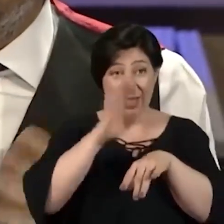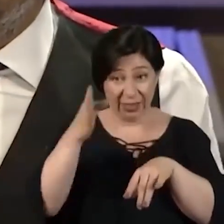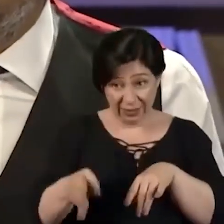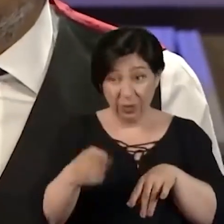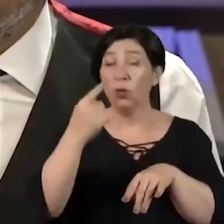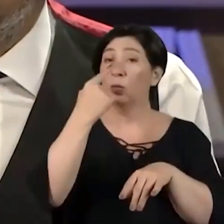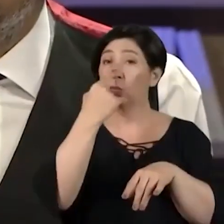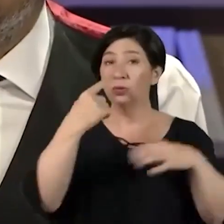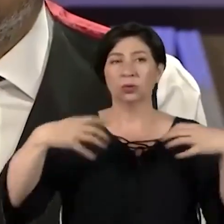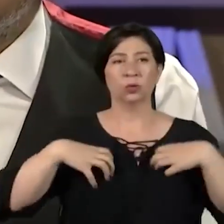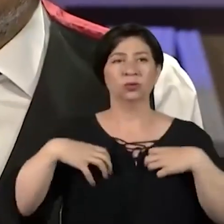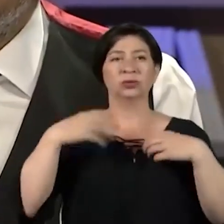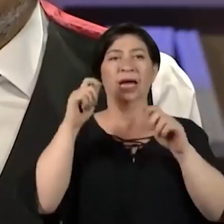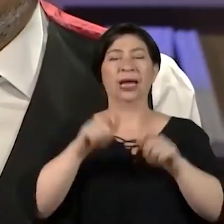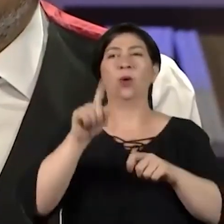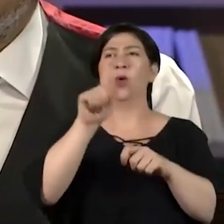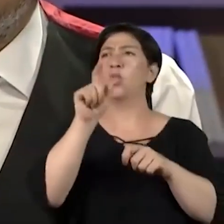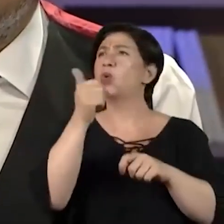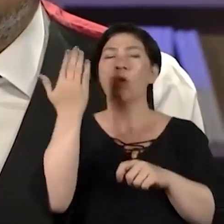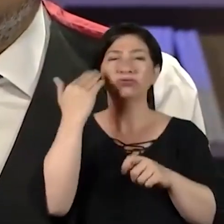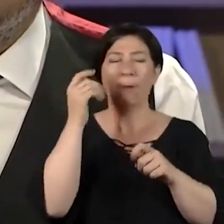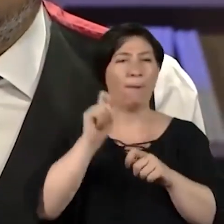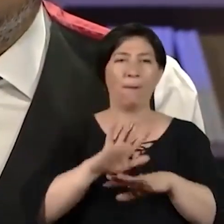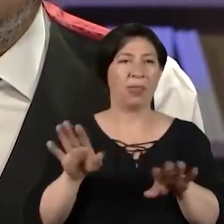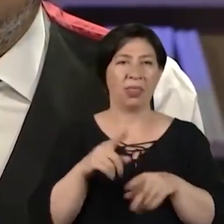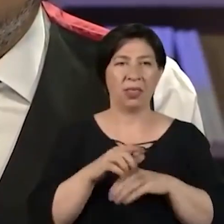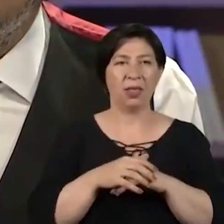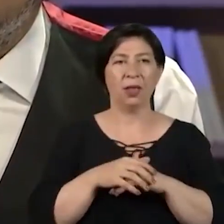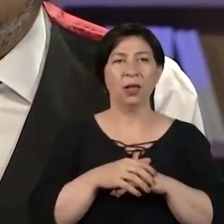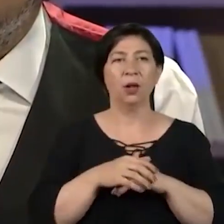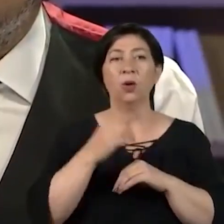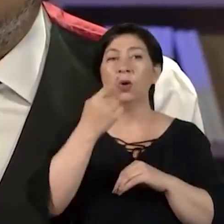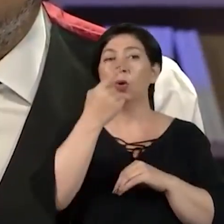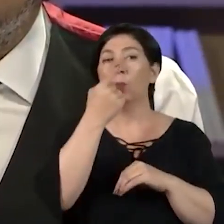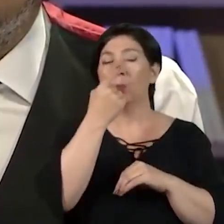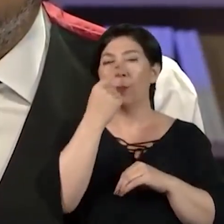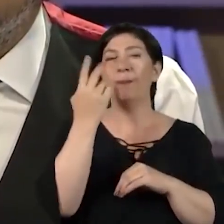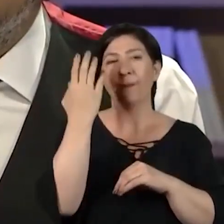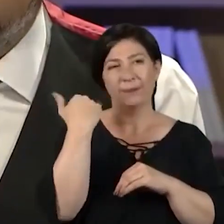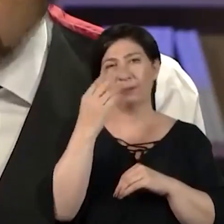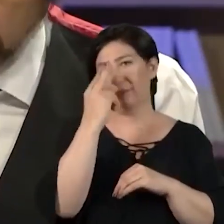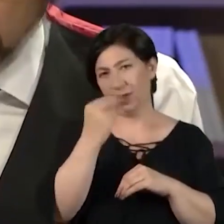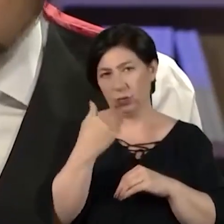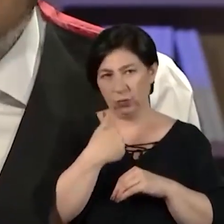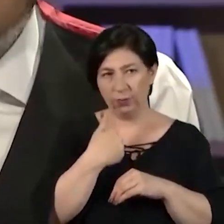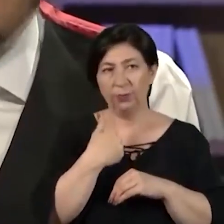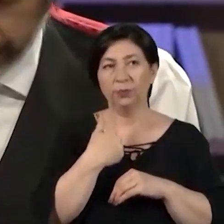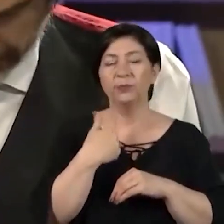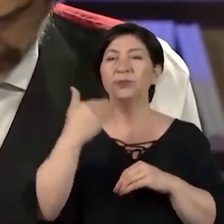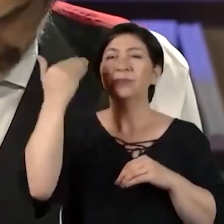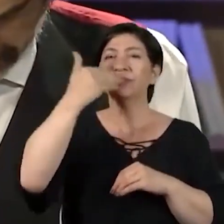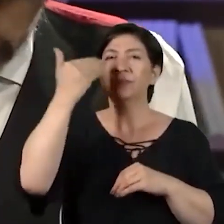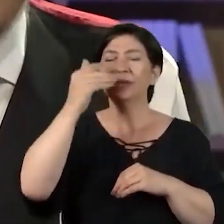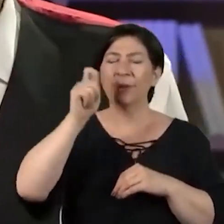iki girdim. Göğüs. Aynı anda girdim. Evet. O şekilde burnumu sormuştunuz. Burnumu daha önce beğeniyordum hiç yaptırmadan önce.